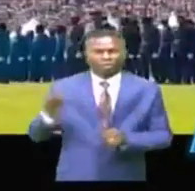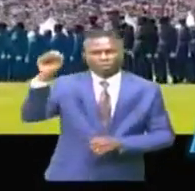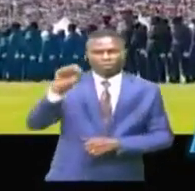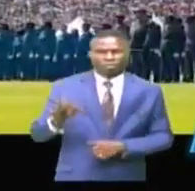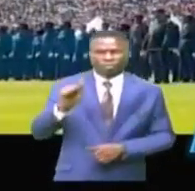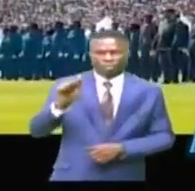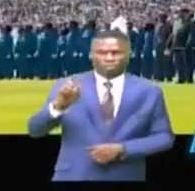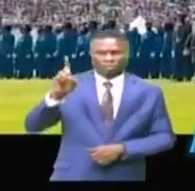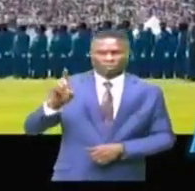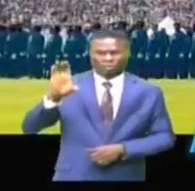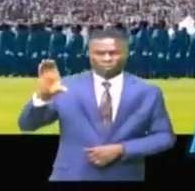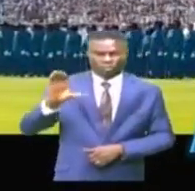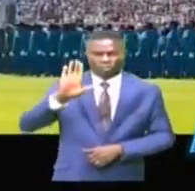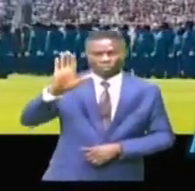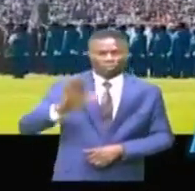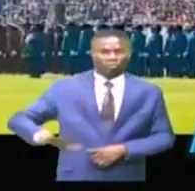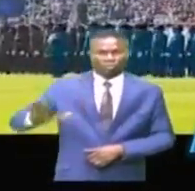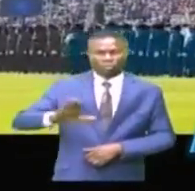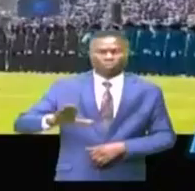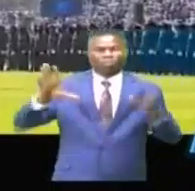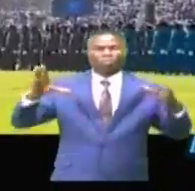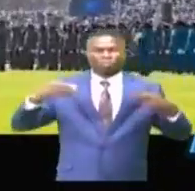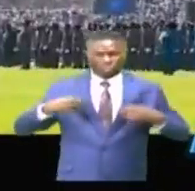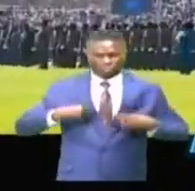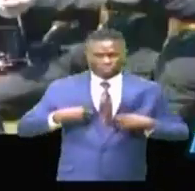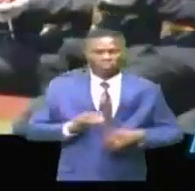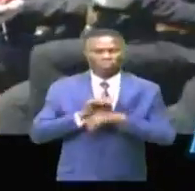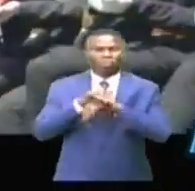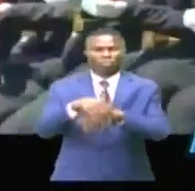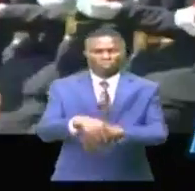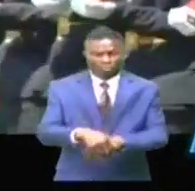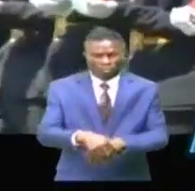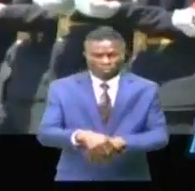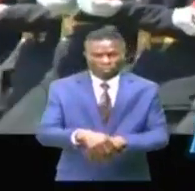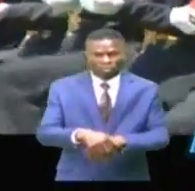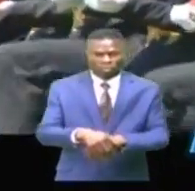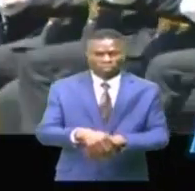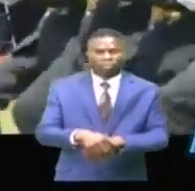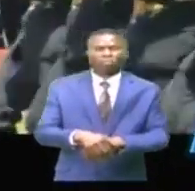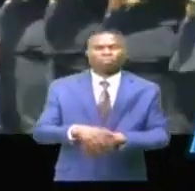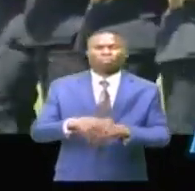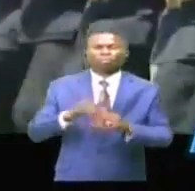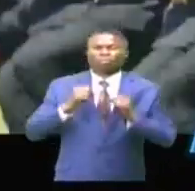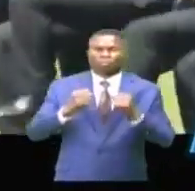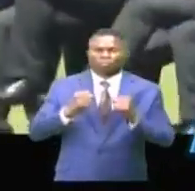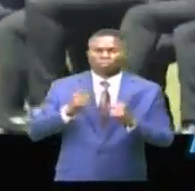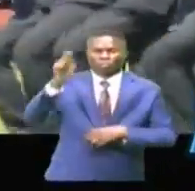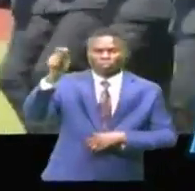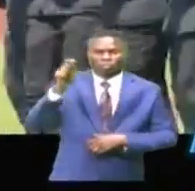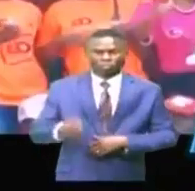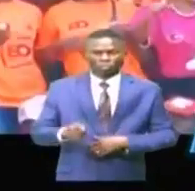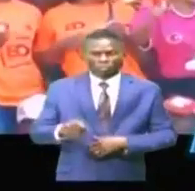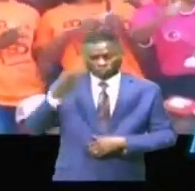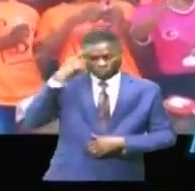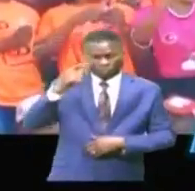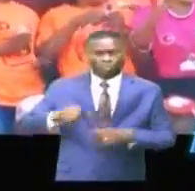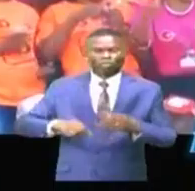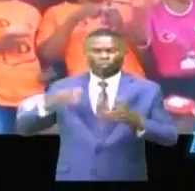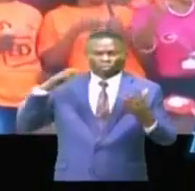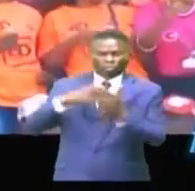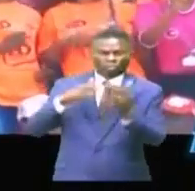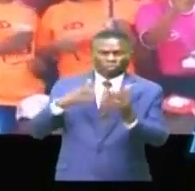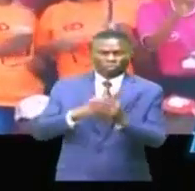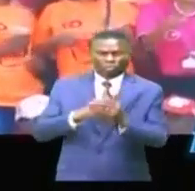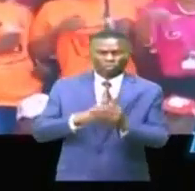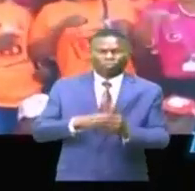le Zimbabwe a donné son accord pour participer à la force régionale de la Sadek en vue de combattre les